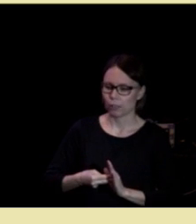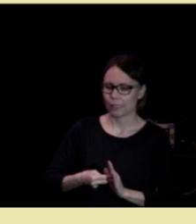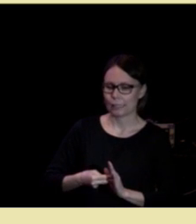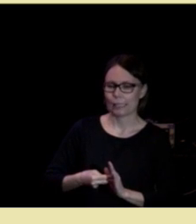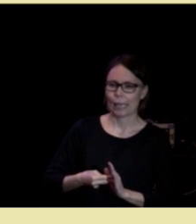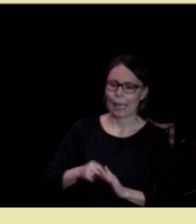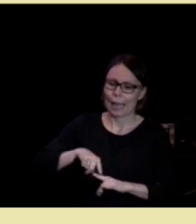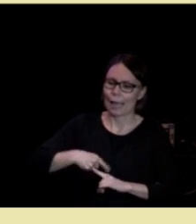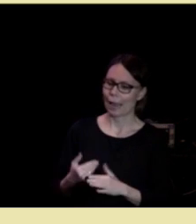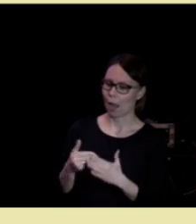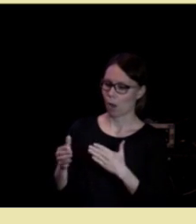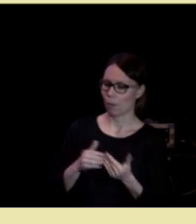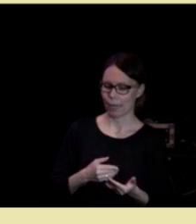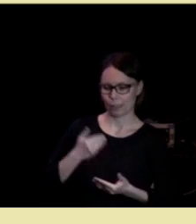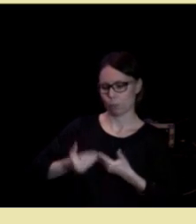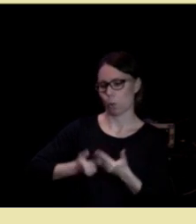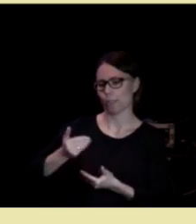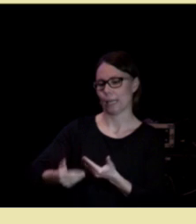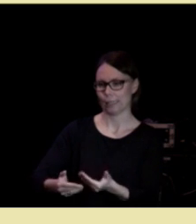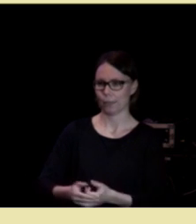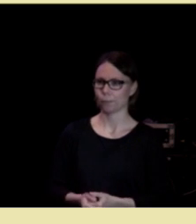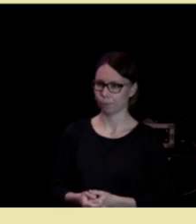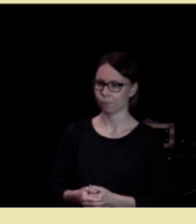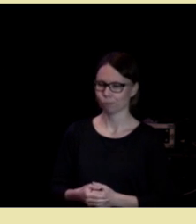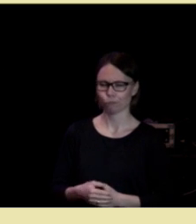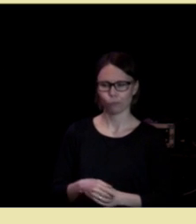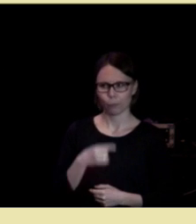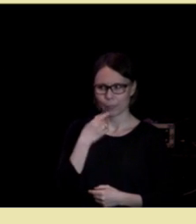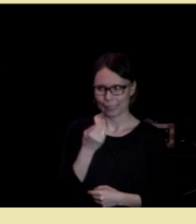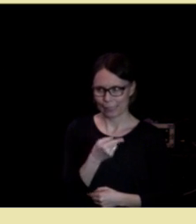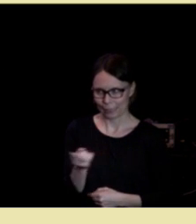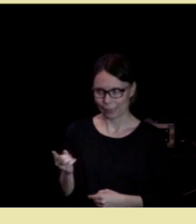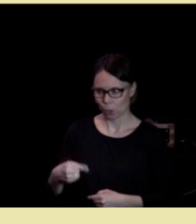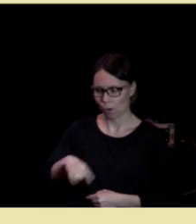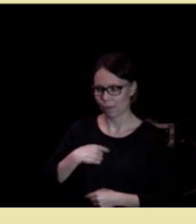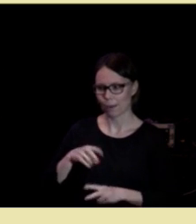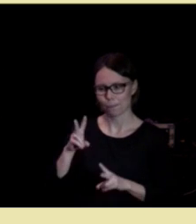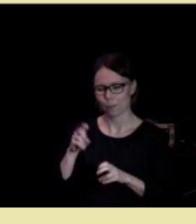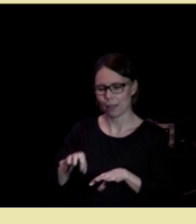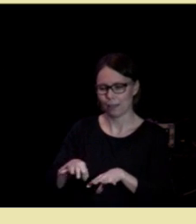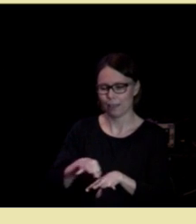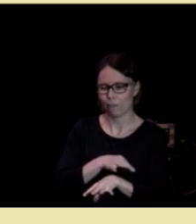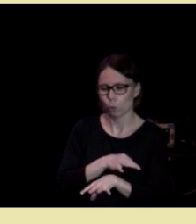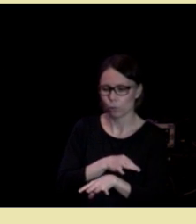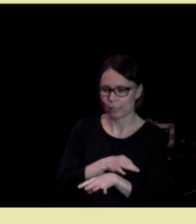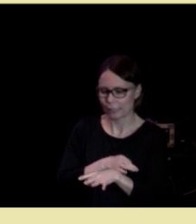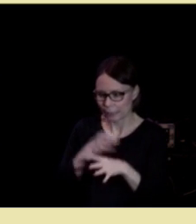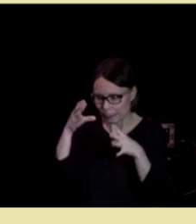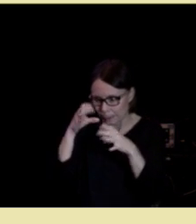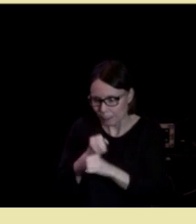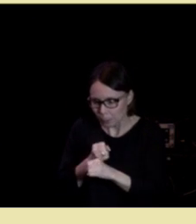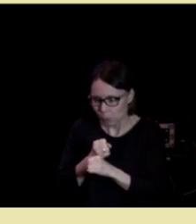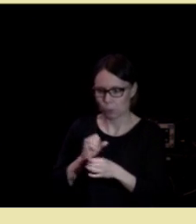rehabiliteringsprosess. Og der kan jeg si dere at vi nevrotisk opptatt av sjekklister.